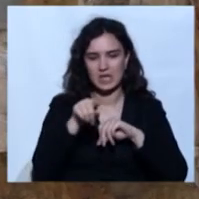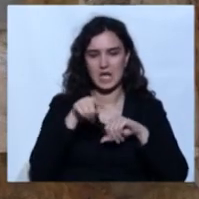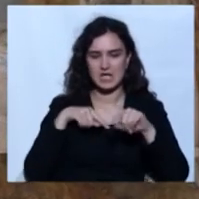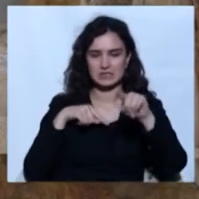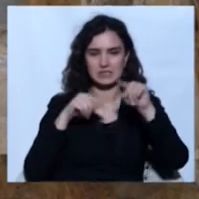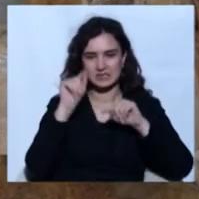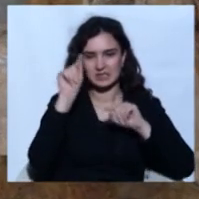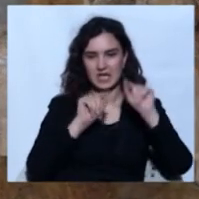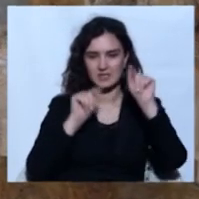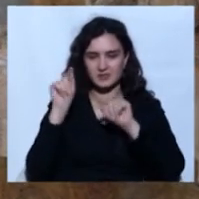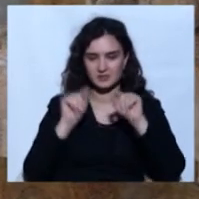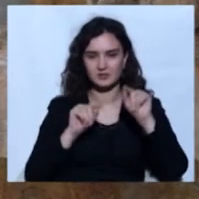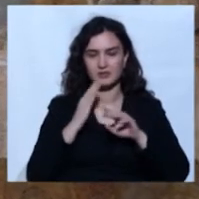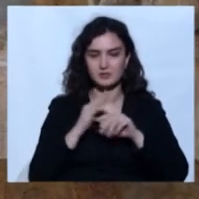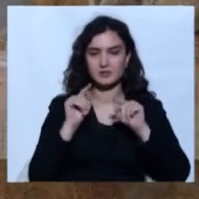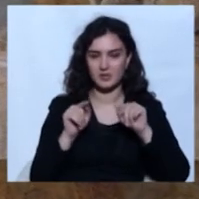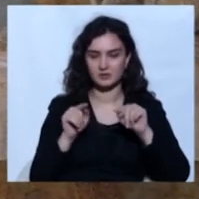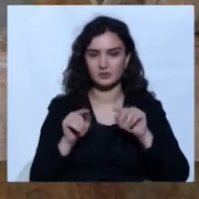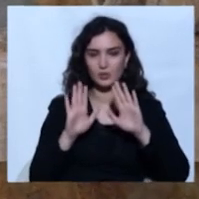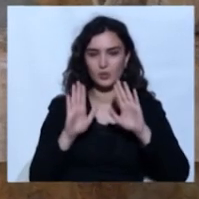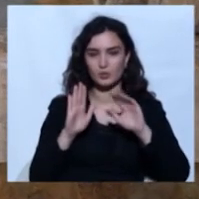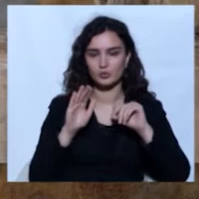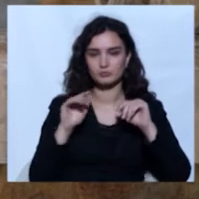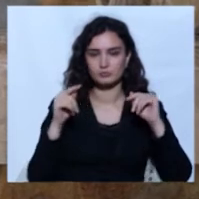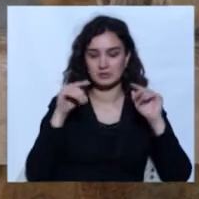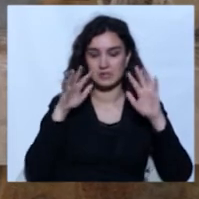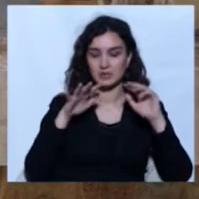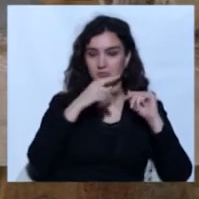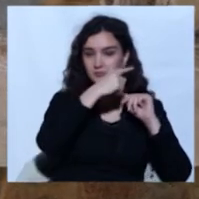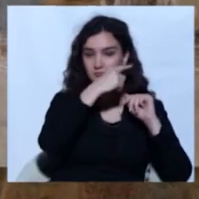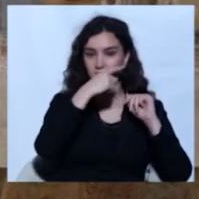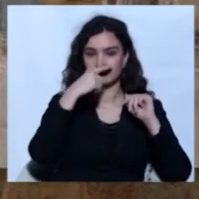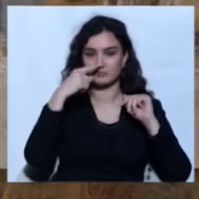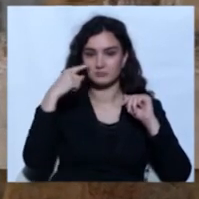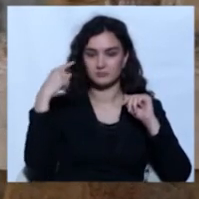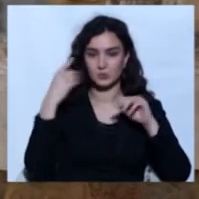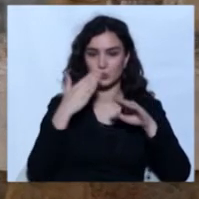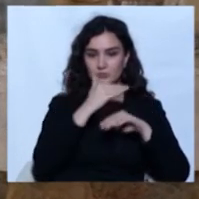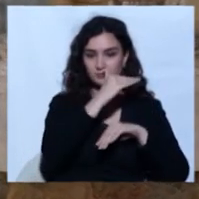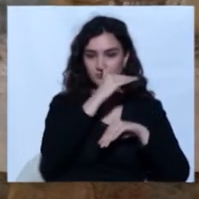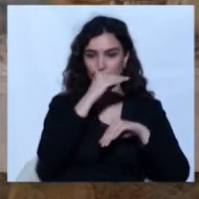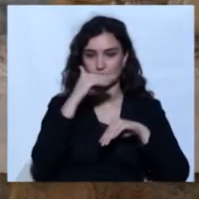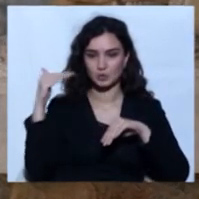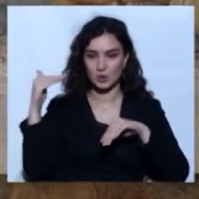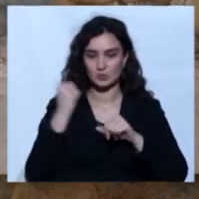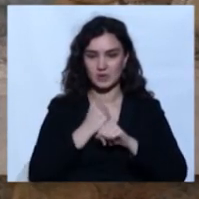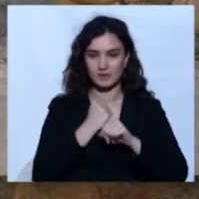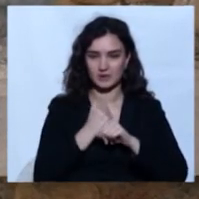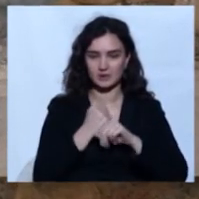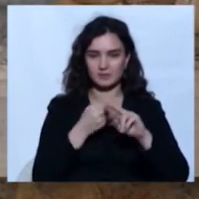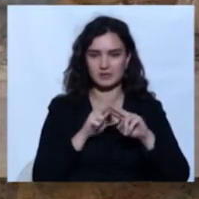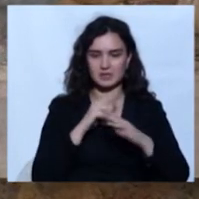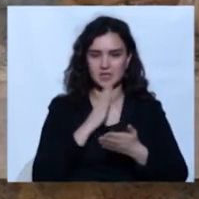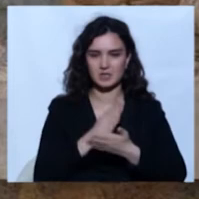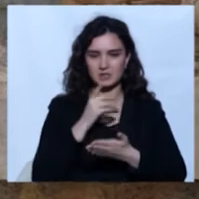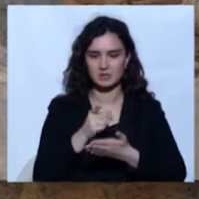გითხარით, იყრის თავს აქ, ხოლო თავშეყრის წერტილზე თუ გავავლებთ ჰორიზონტალურ ხაზს, ეს